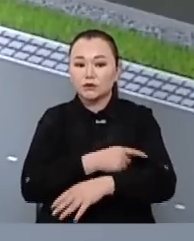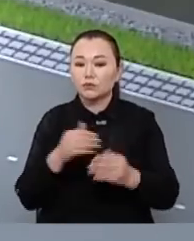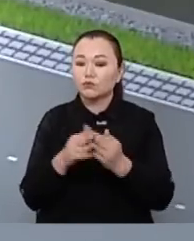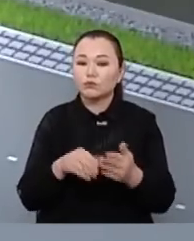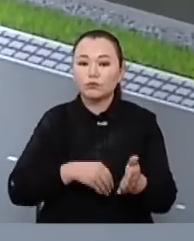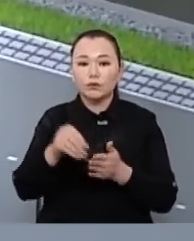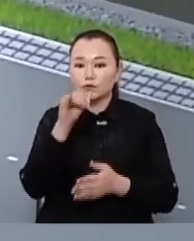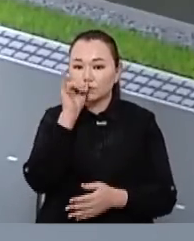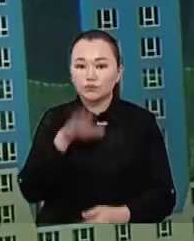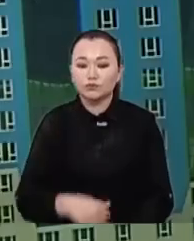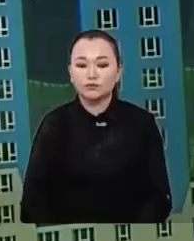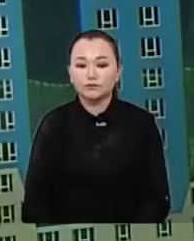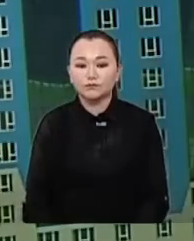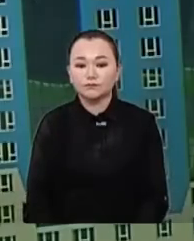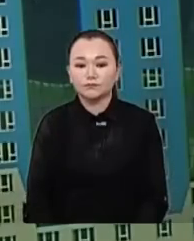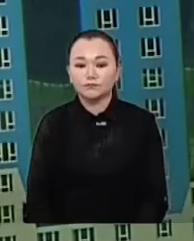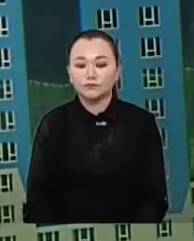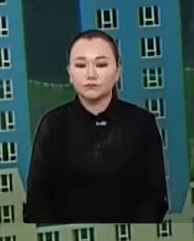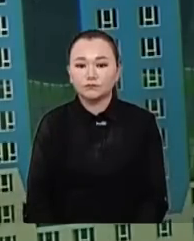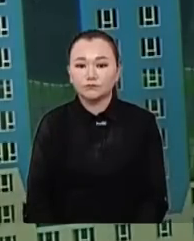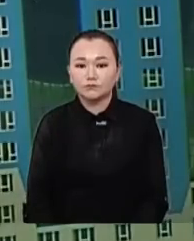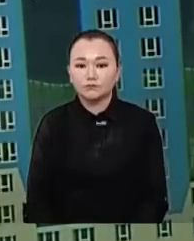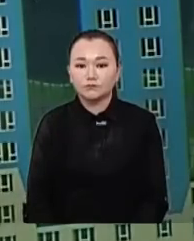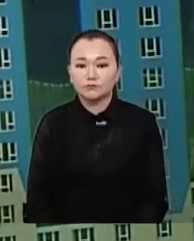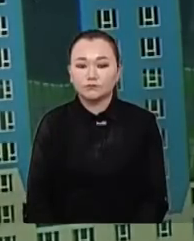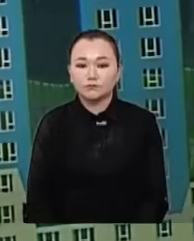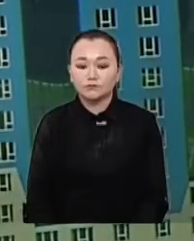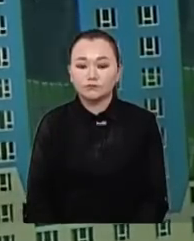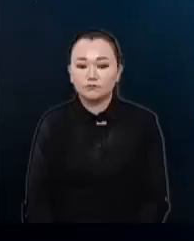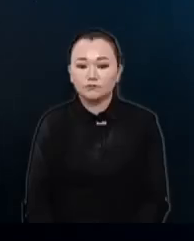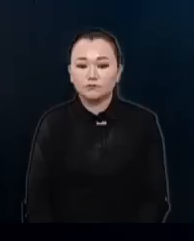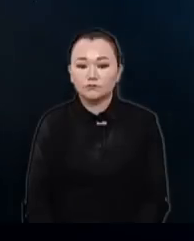көтере бермейді дейді. Бауыржан Жақсымбет, Влад Шишко, Информбюро.